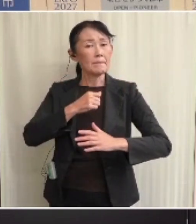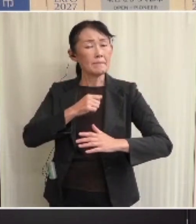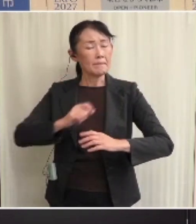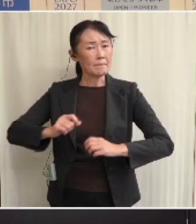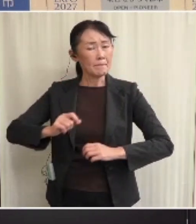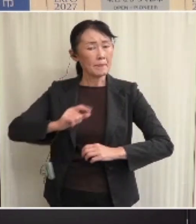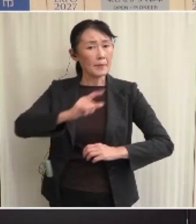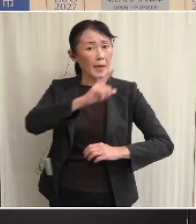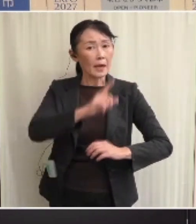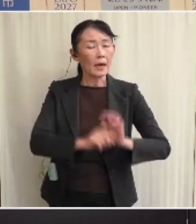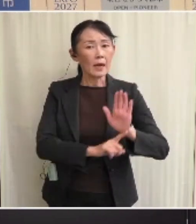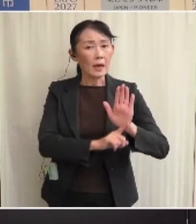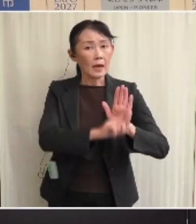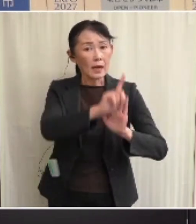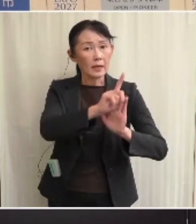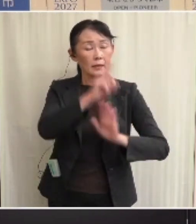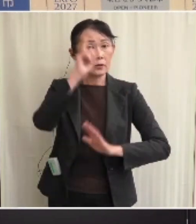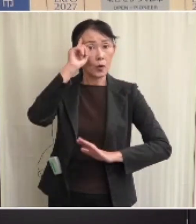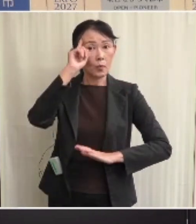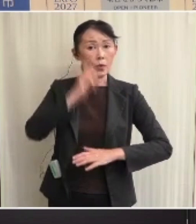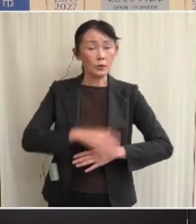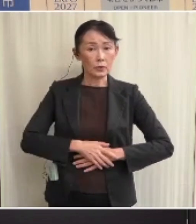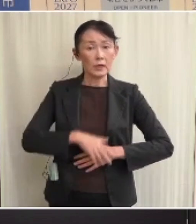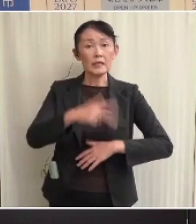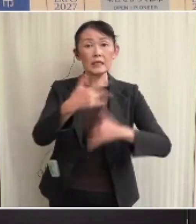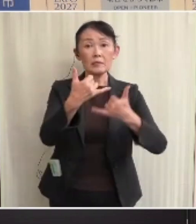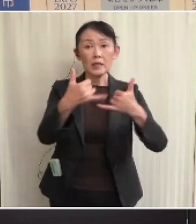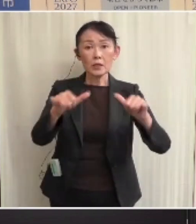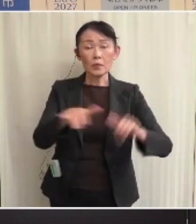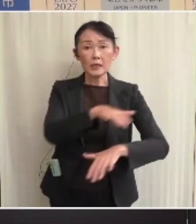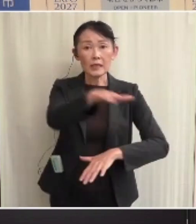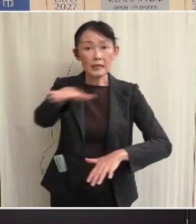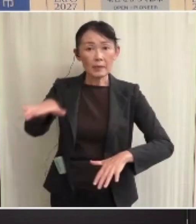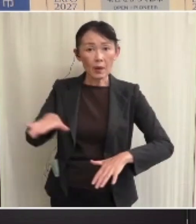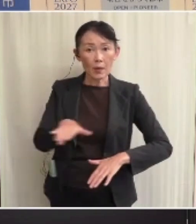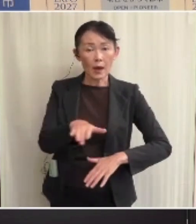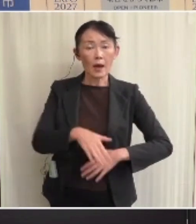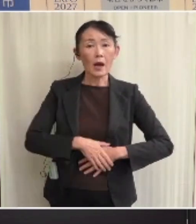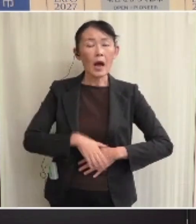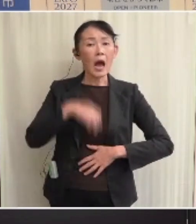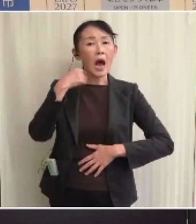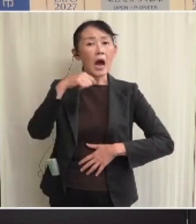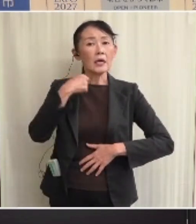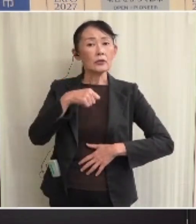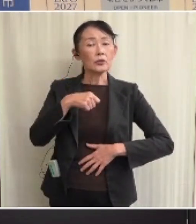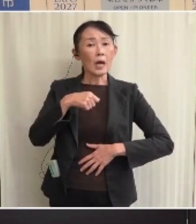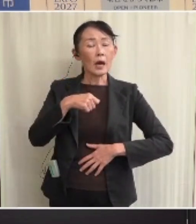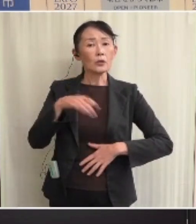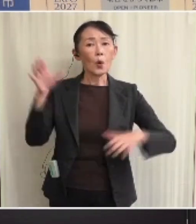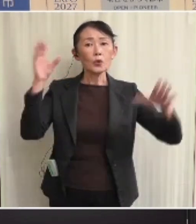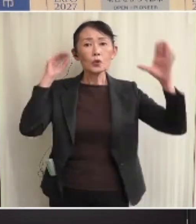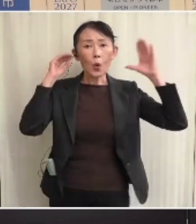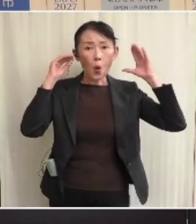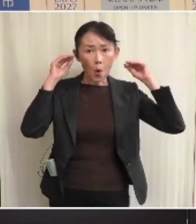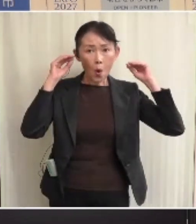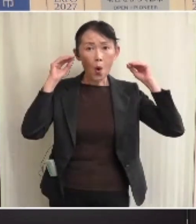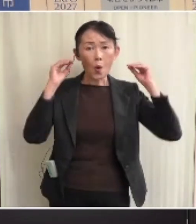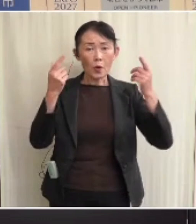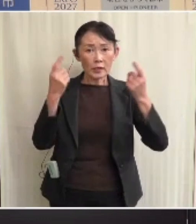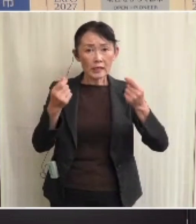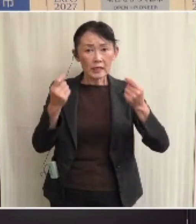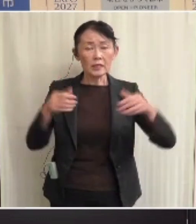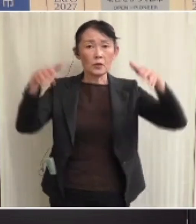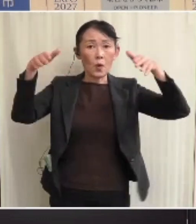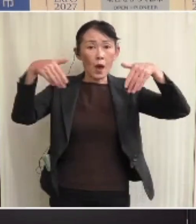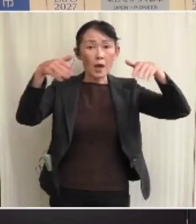。市民の皆様におかれましてはですね、暑さに関する情報をまめに情報をいただ